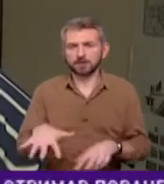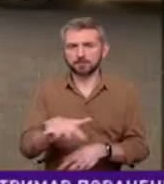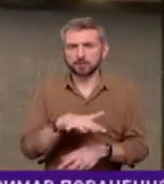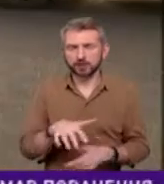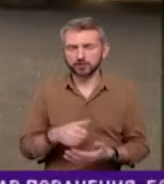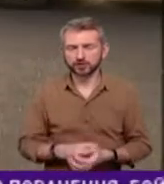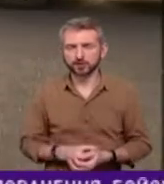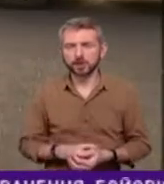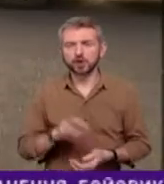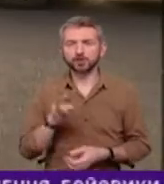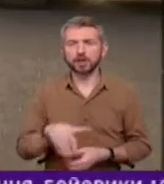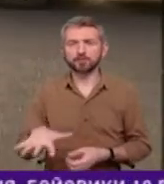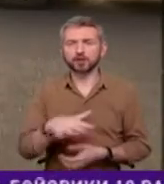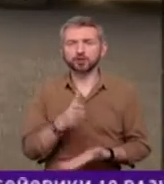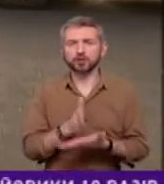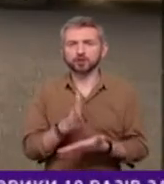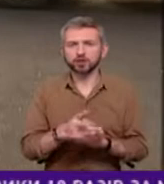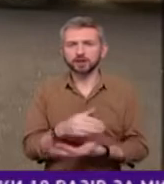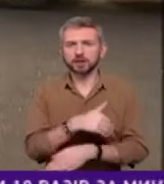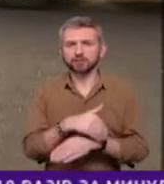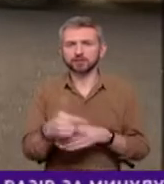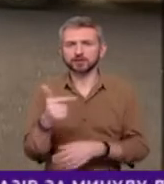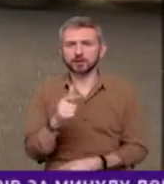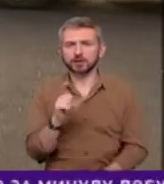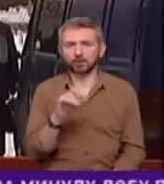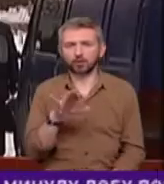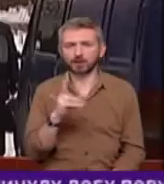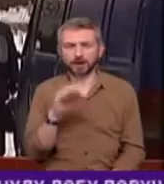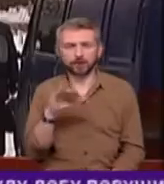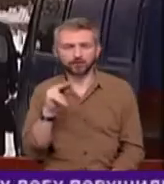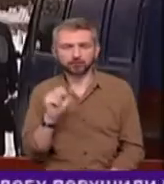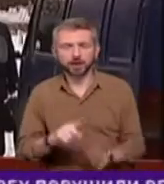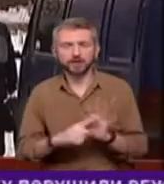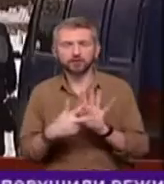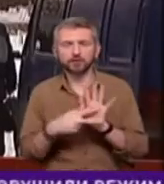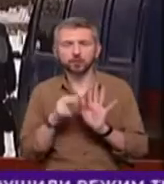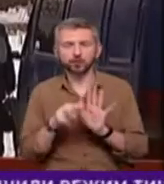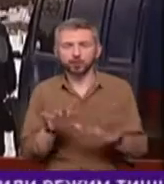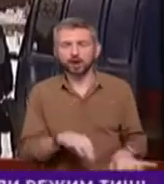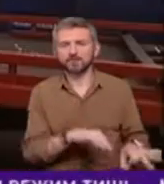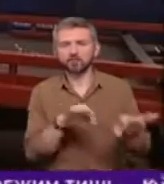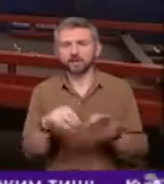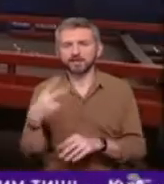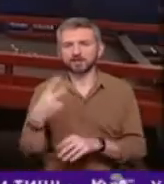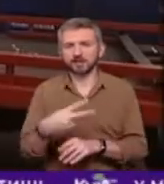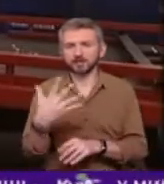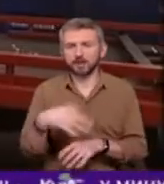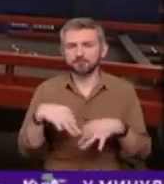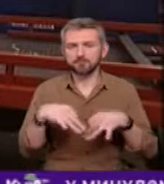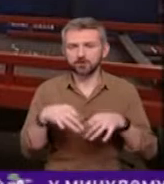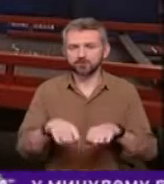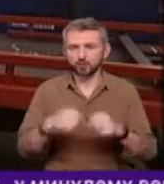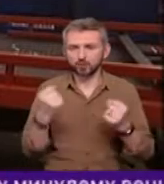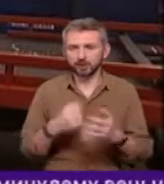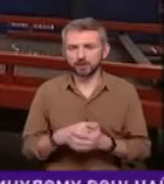майданчик. Штрафмайданчик розташований на вулиці Гната Хоткевича. З 8 лютого евакуювали 25